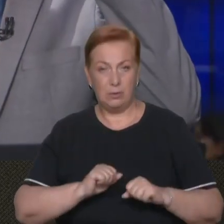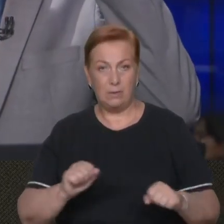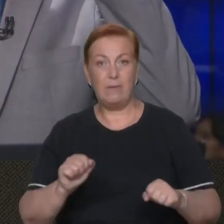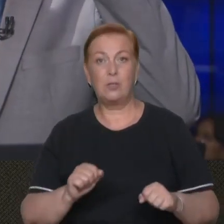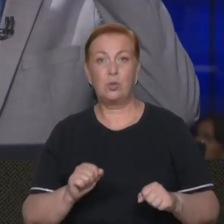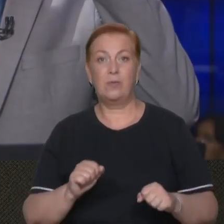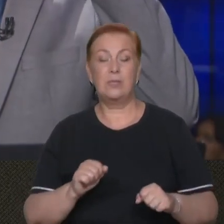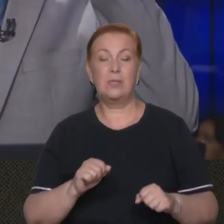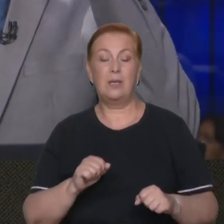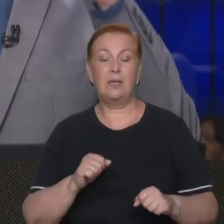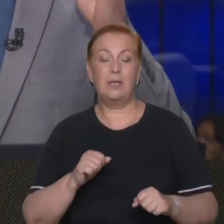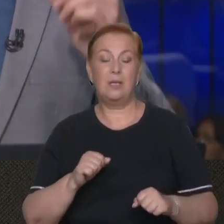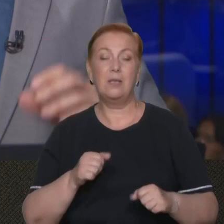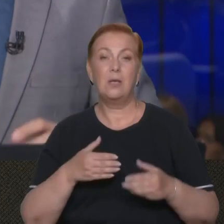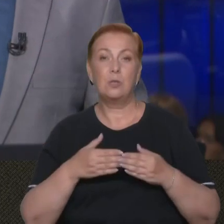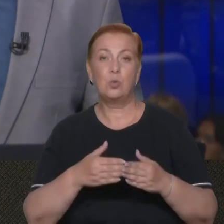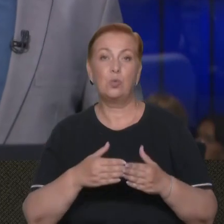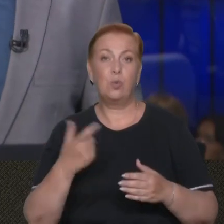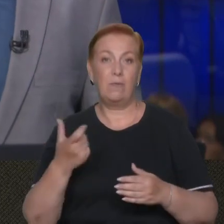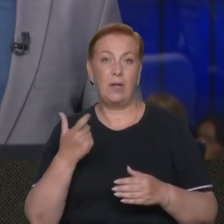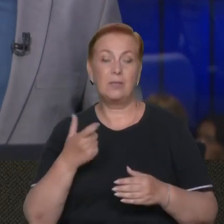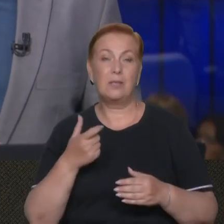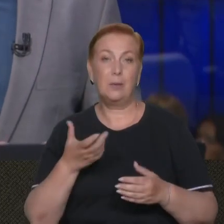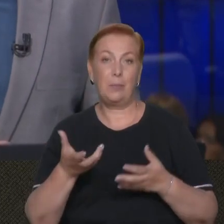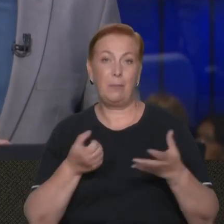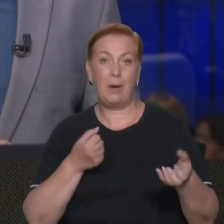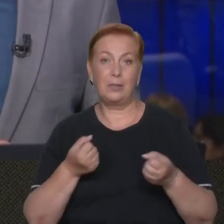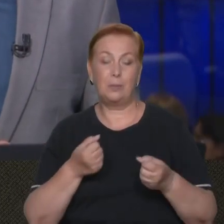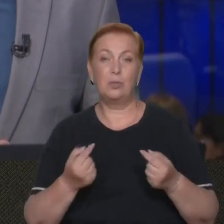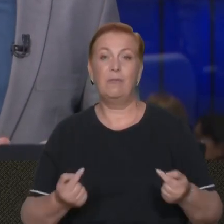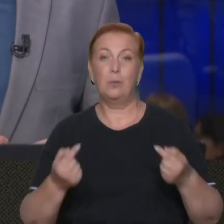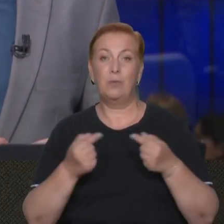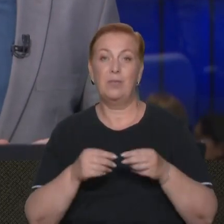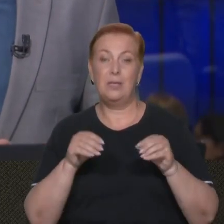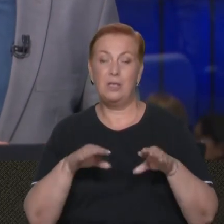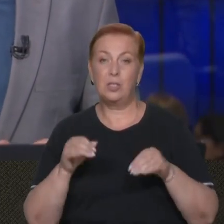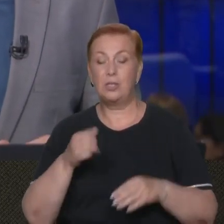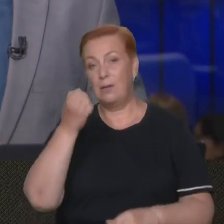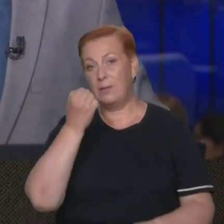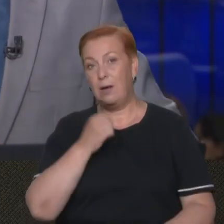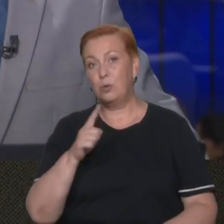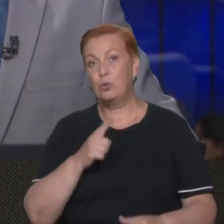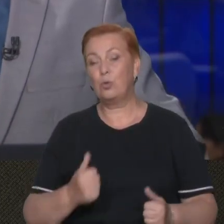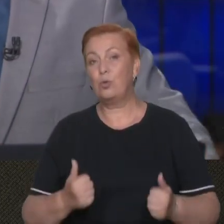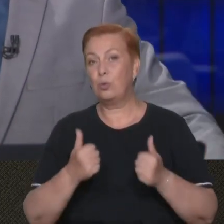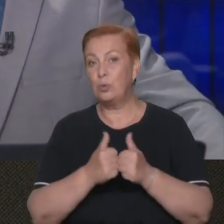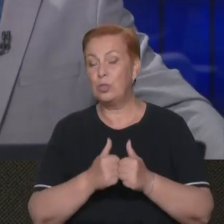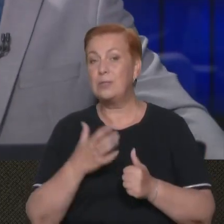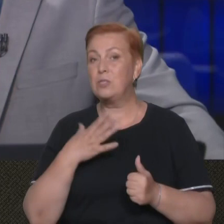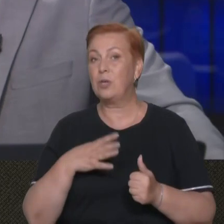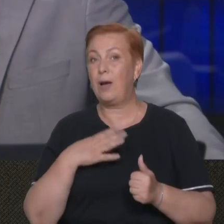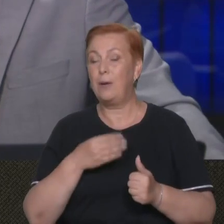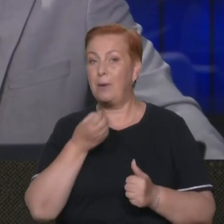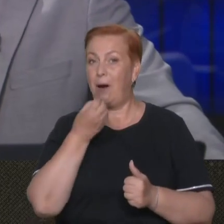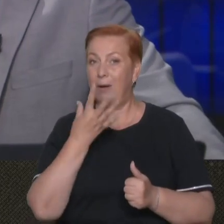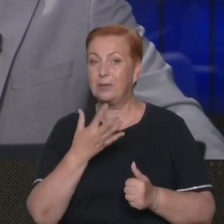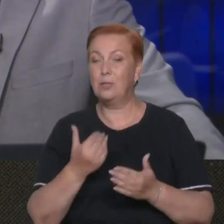і судновласники приймати відповідні рішення. Дякую. Дякую, пані Наталі, що долучилися. Чекаємо гарних новин так і з